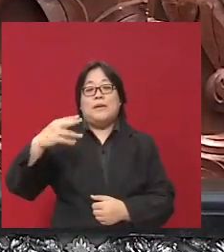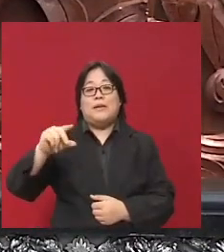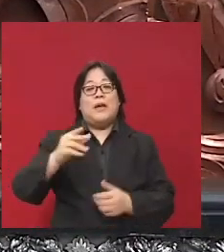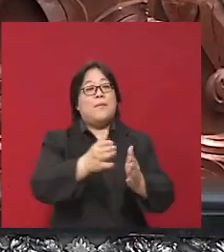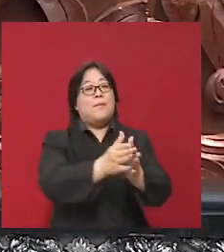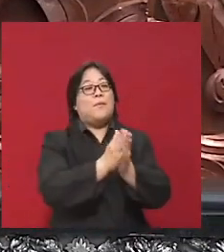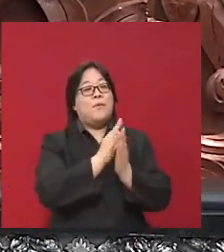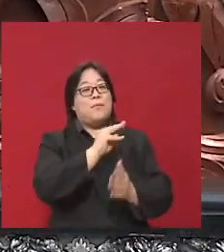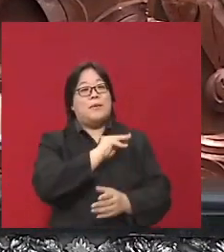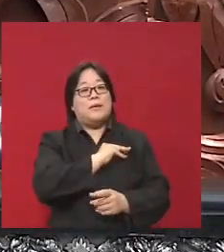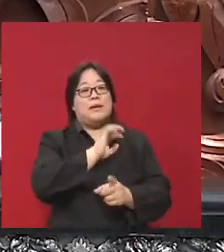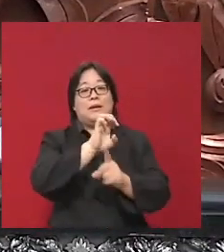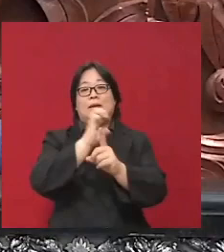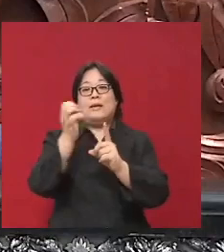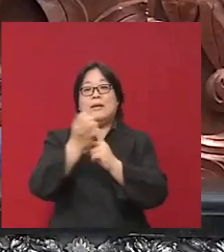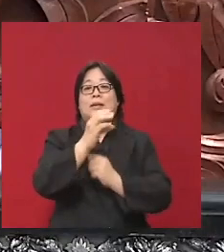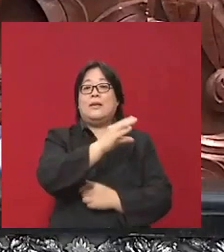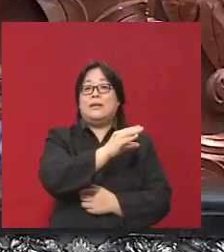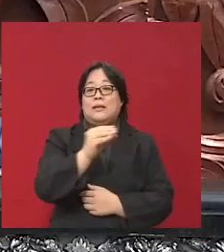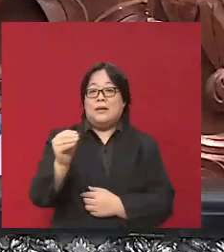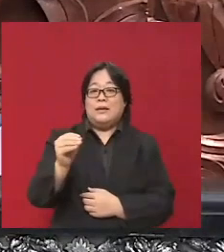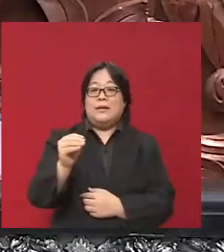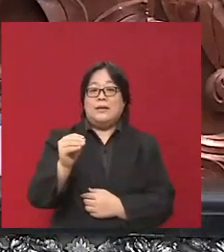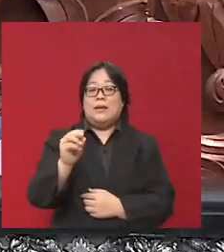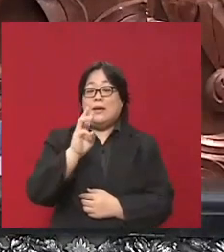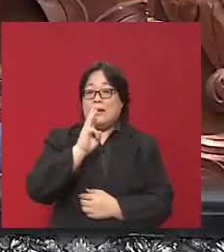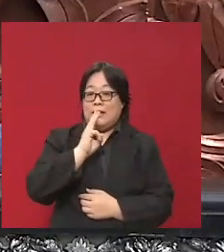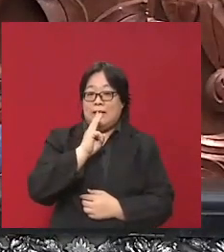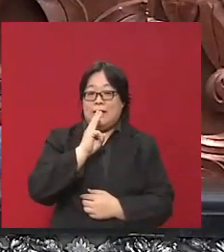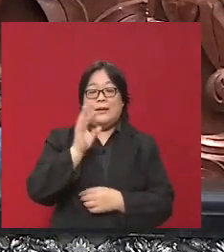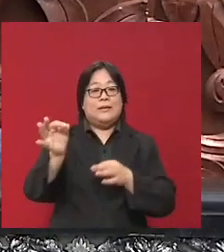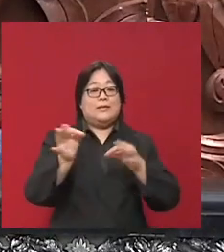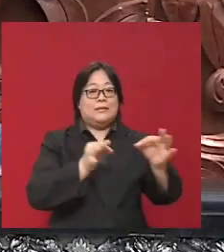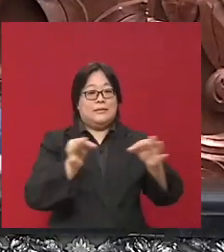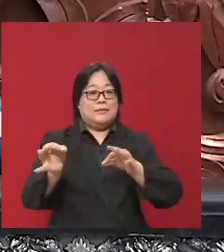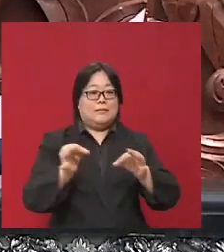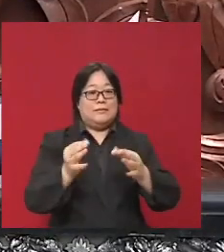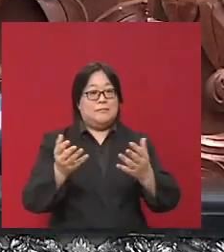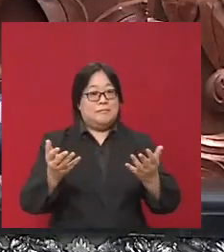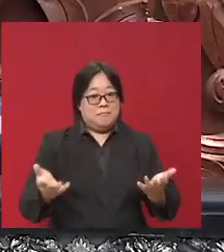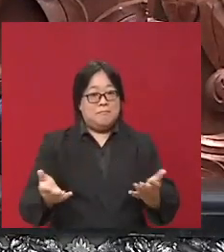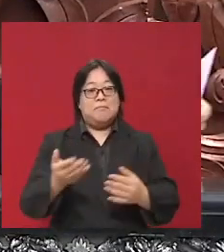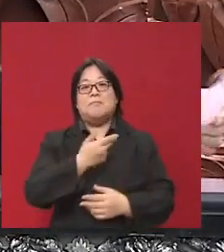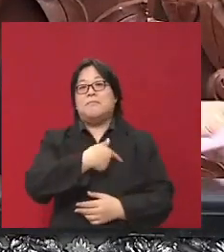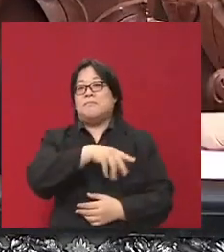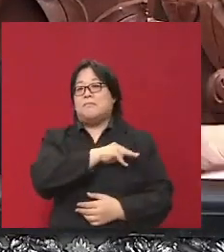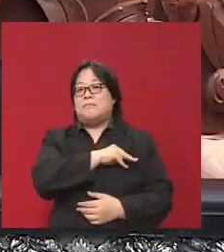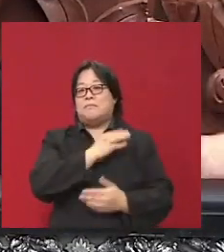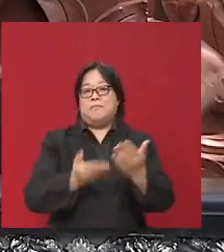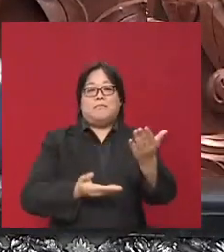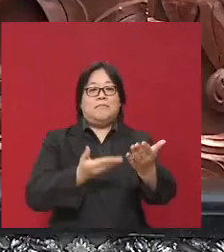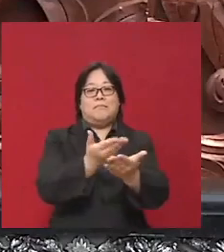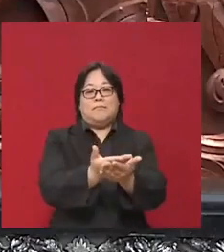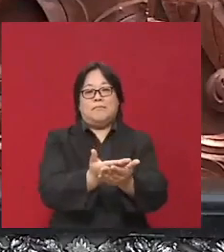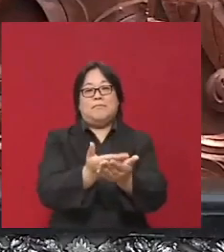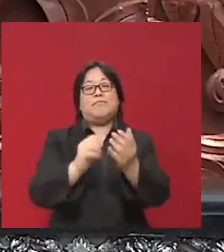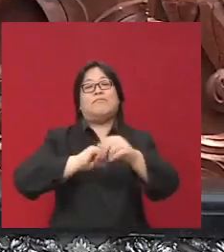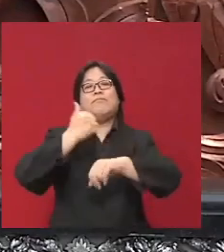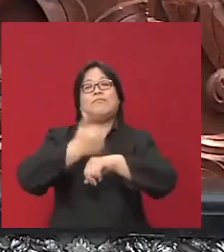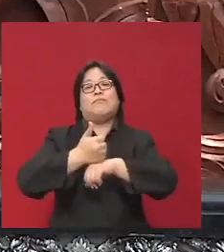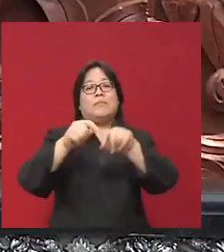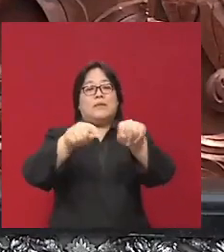mohon menteri alam sekitar dan air minyak tekan Adakah Kementerian bercadang